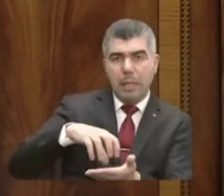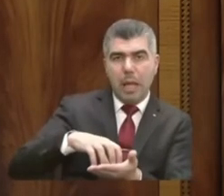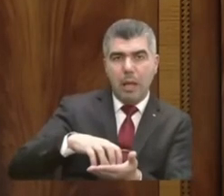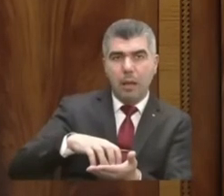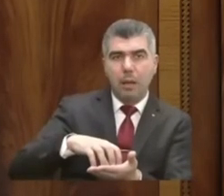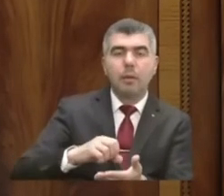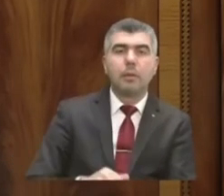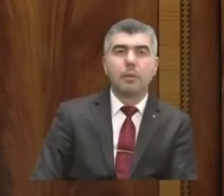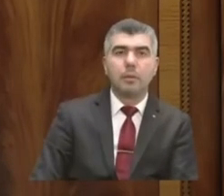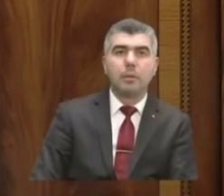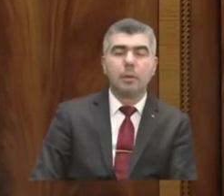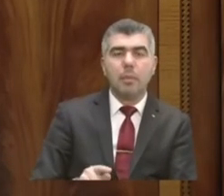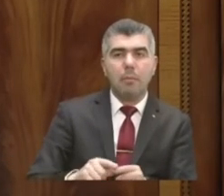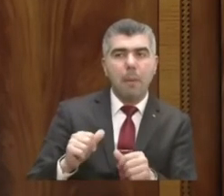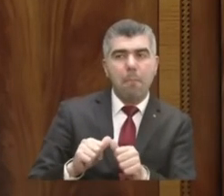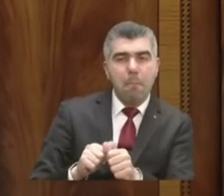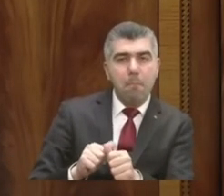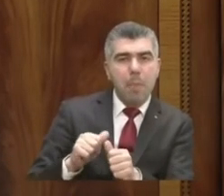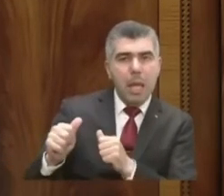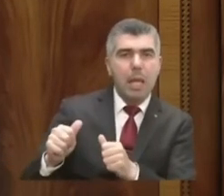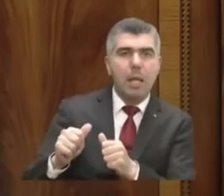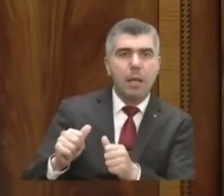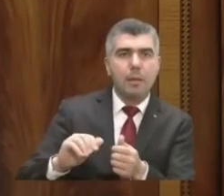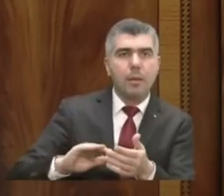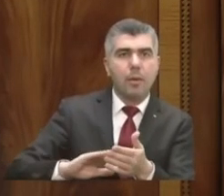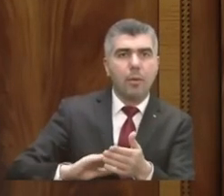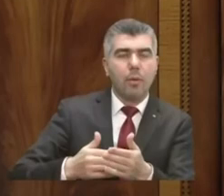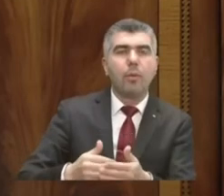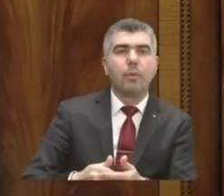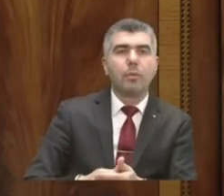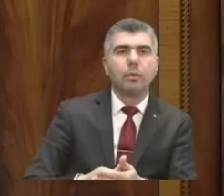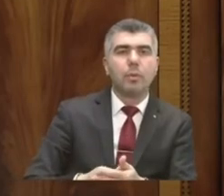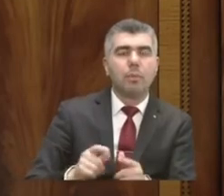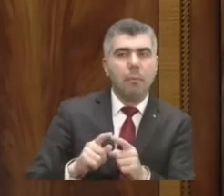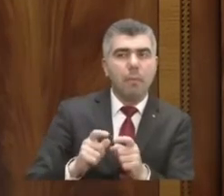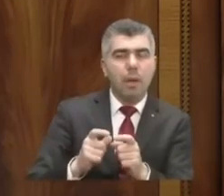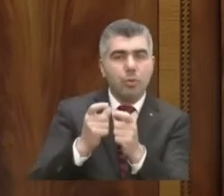هي نائيه وهذا وخصها هذاك الاستثمار،